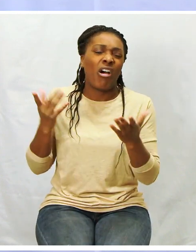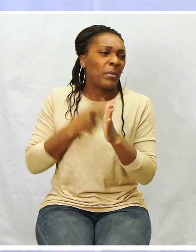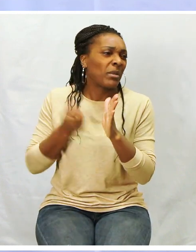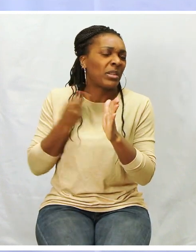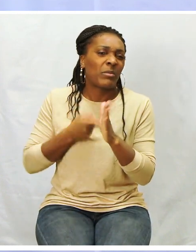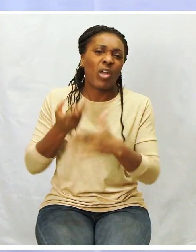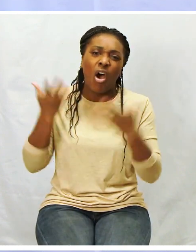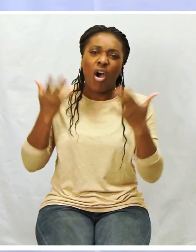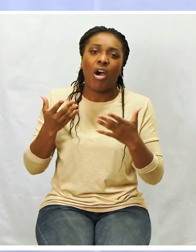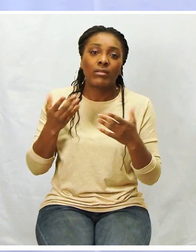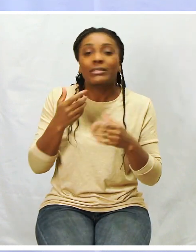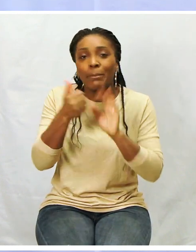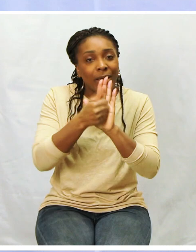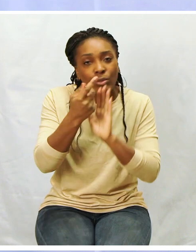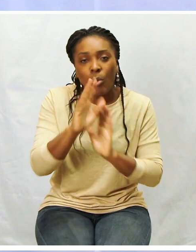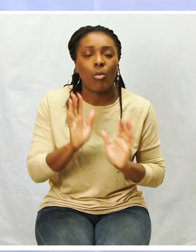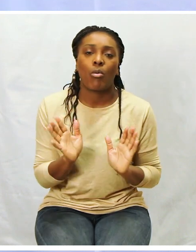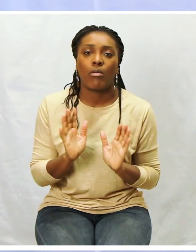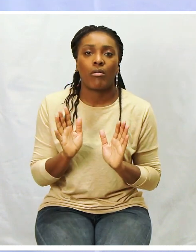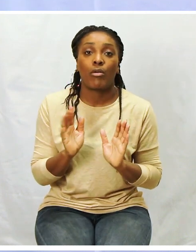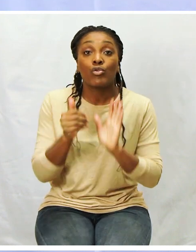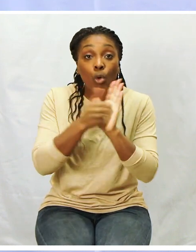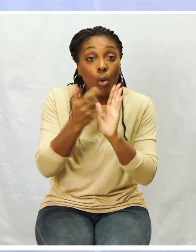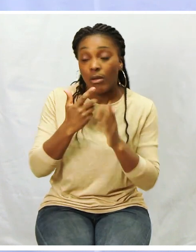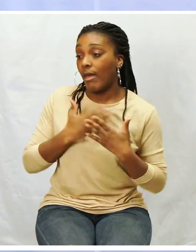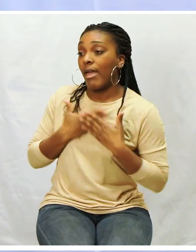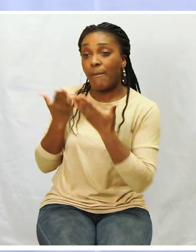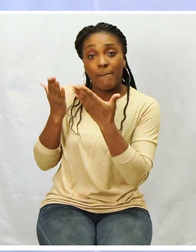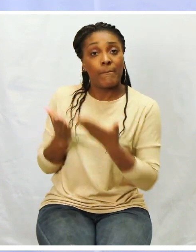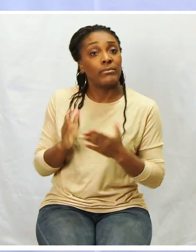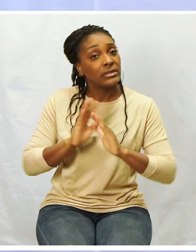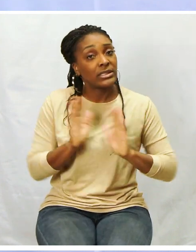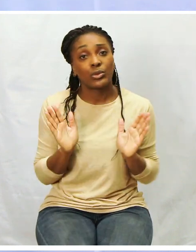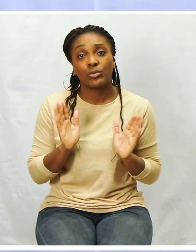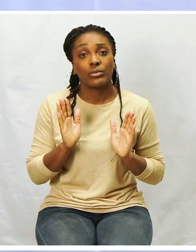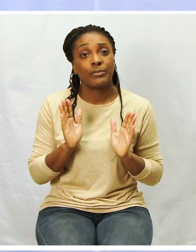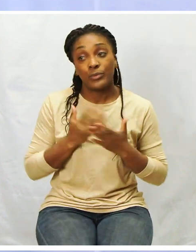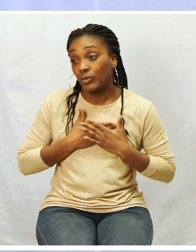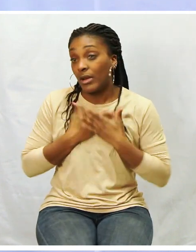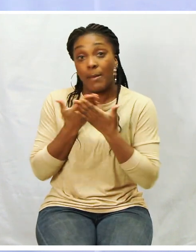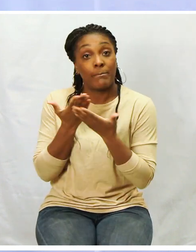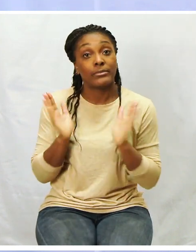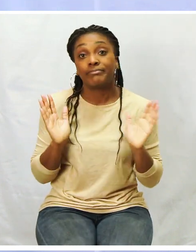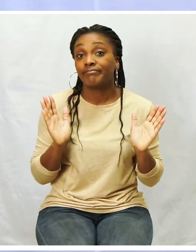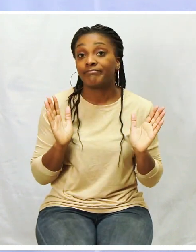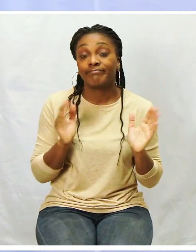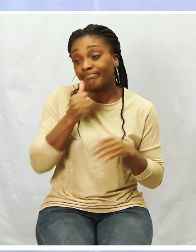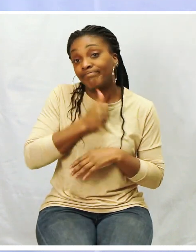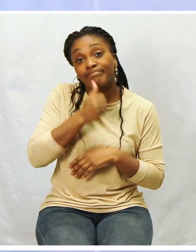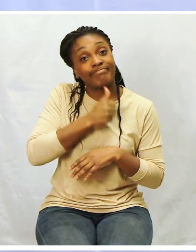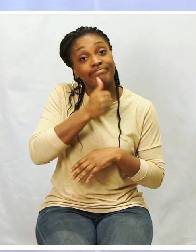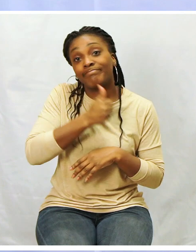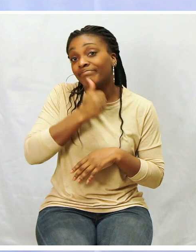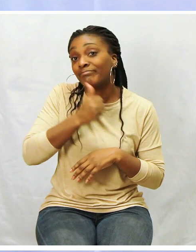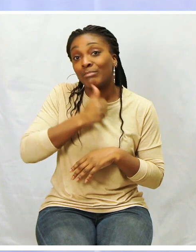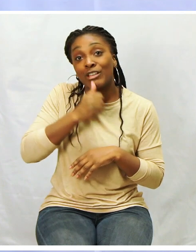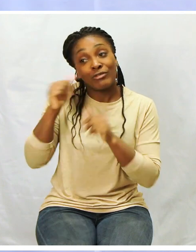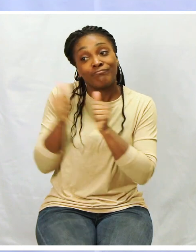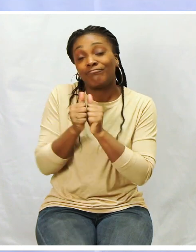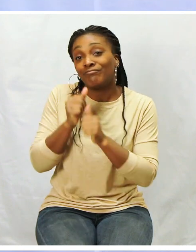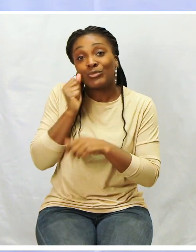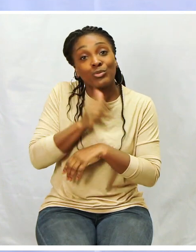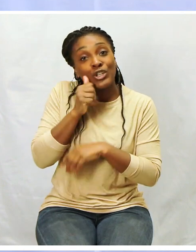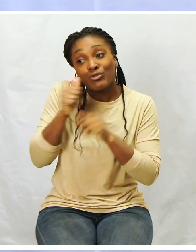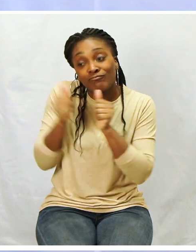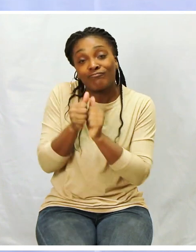pas. C'est pas ton rôle en fait. Ton rôle c'est de l'aimer. De l'aimer et d'être au quotidien patient à ses côtés,